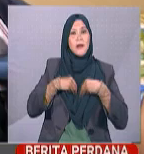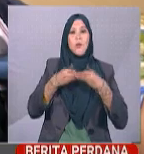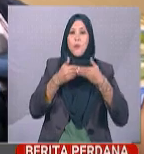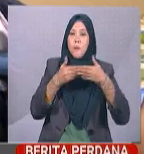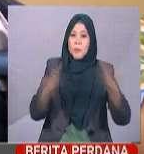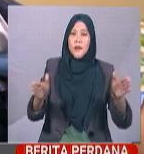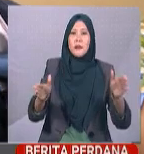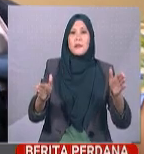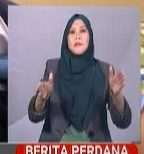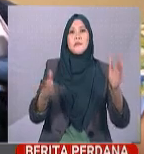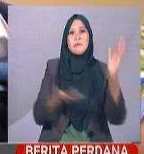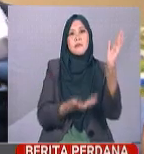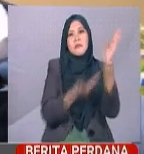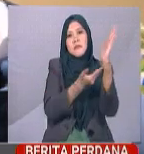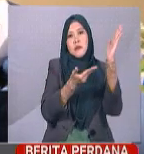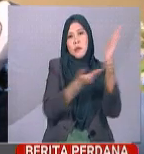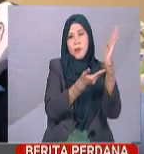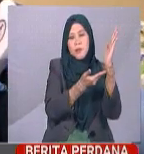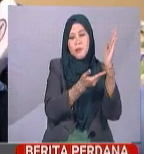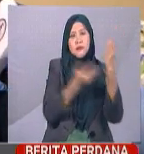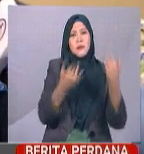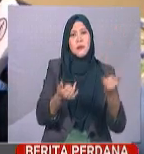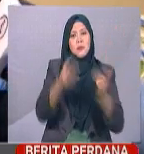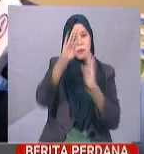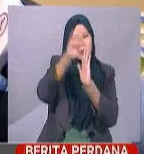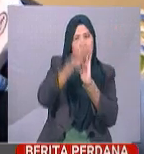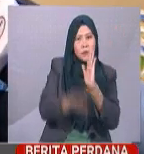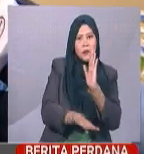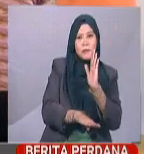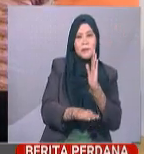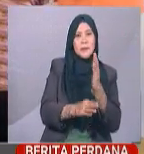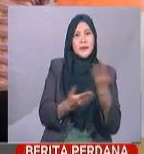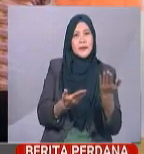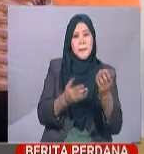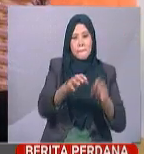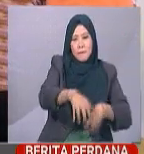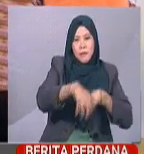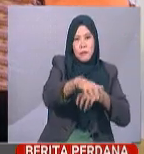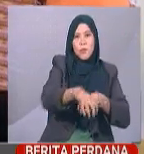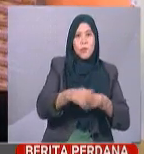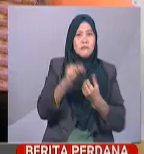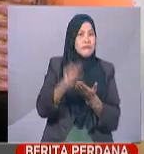ini kita mengurangkan pekebun yang mungkin terjajah pendapatan